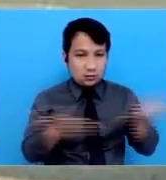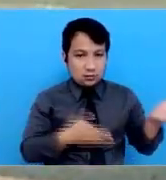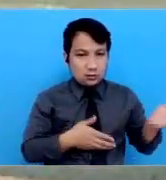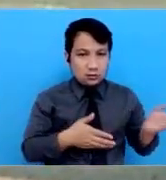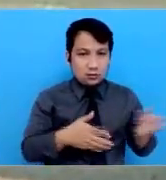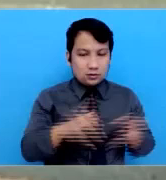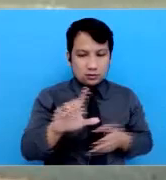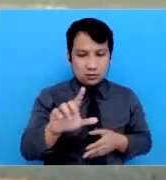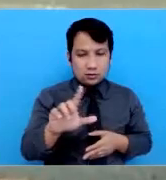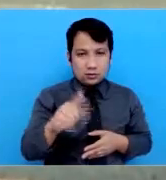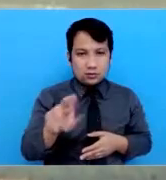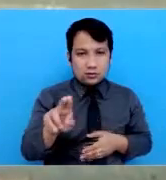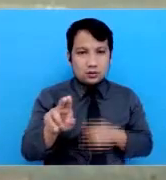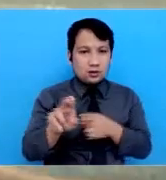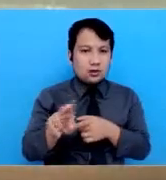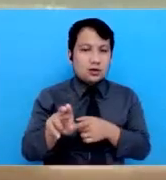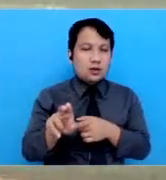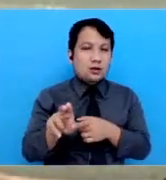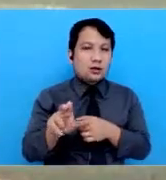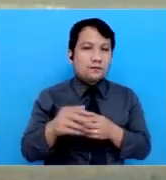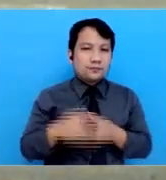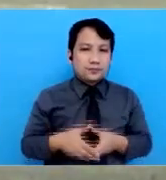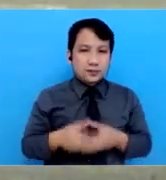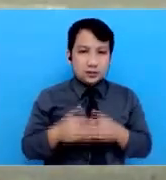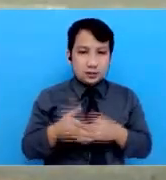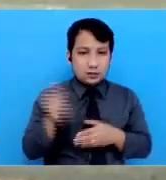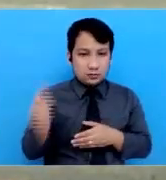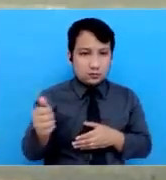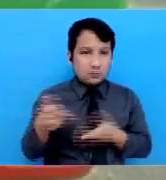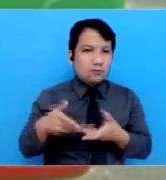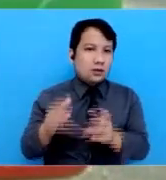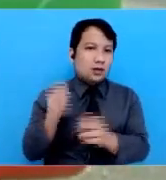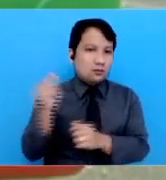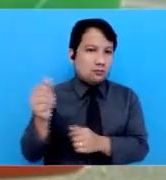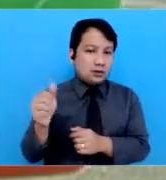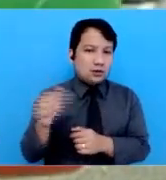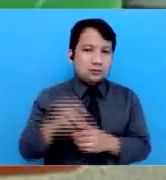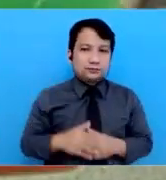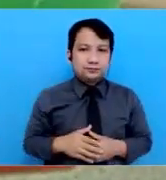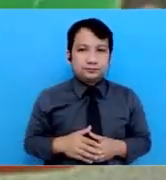government. Tapos sila po bahala na doon.